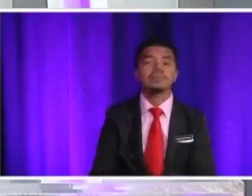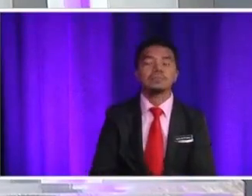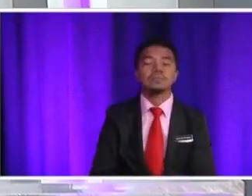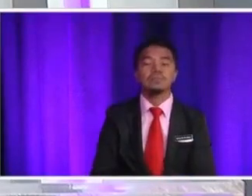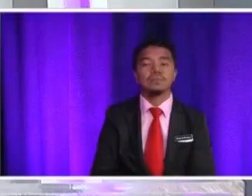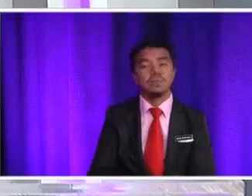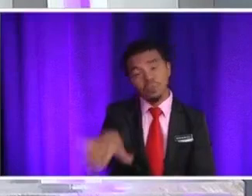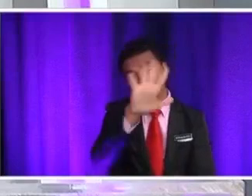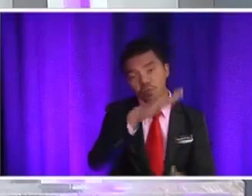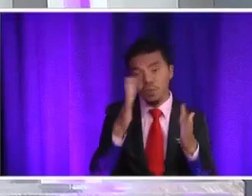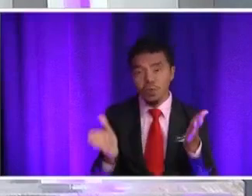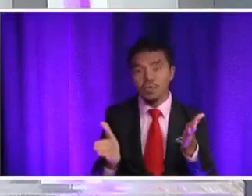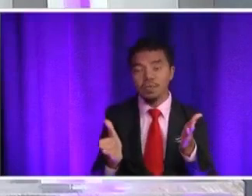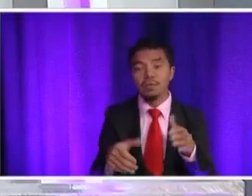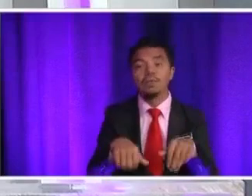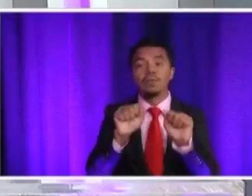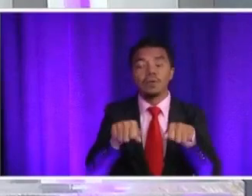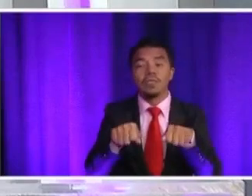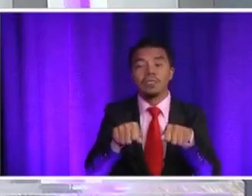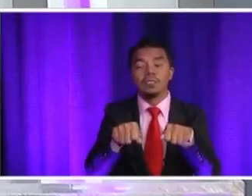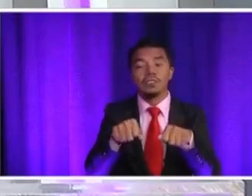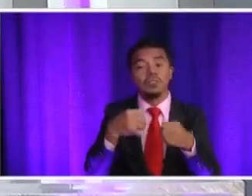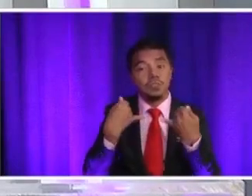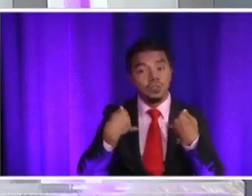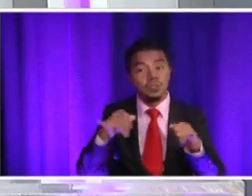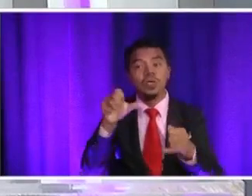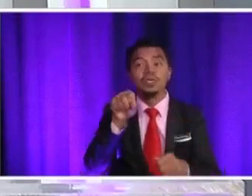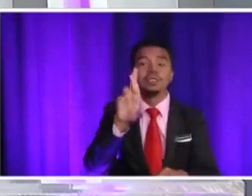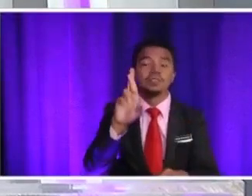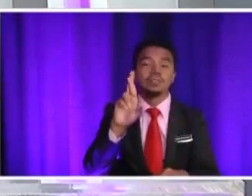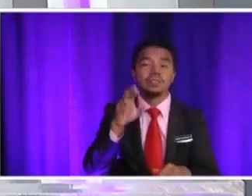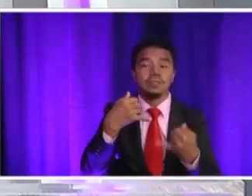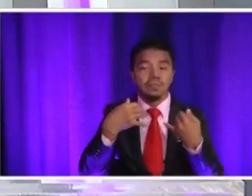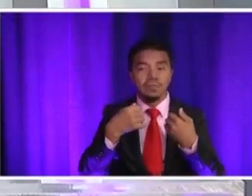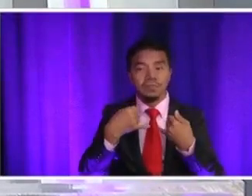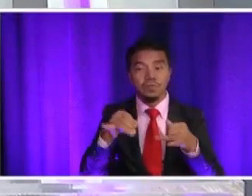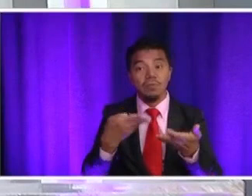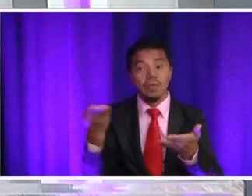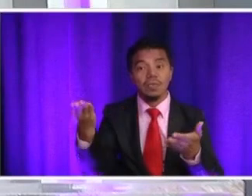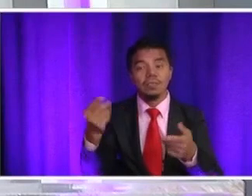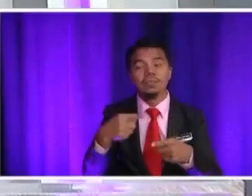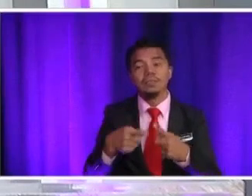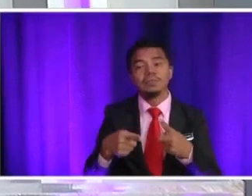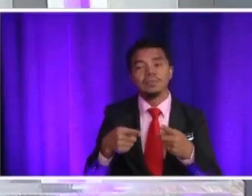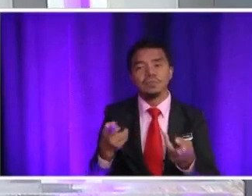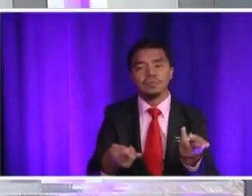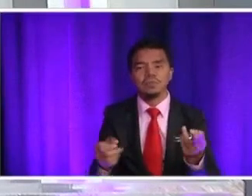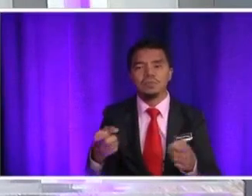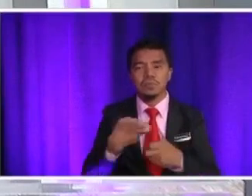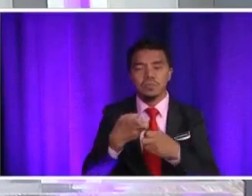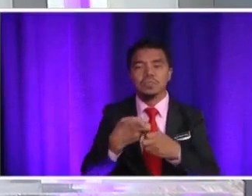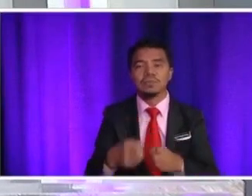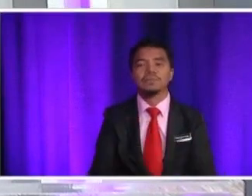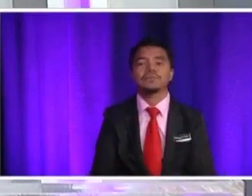peniaga tetapi tak semua orang boleh jadi usahawan. Itu hakikatnya. Dan terima kasih cikgu, nak jadi usahawan pun kena ada ilmu. Diharapkan ilmu ini memberi manfaat kepada